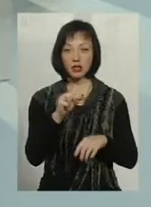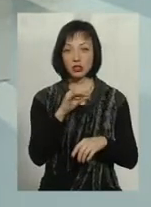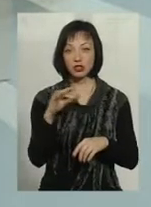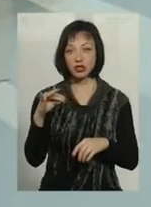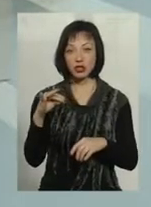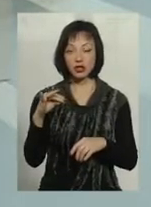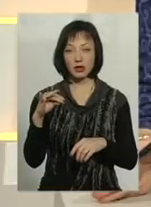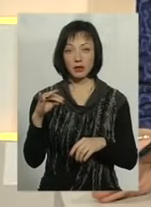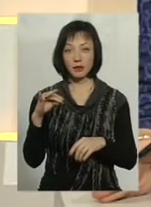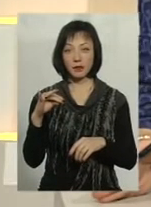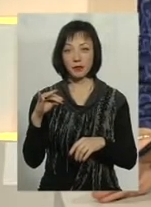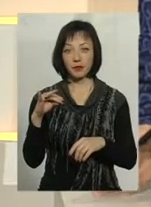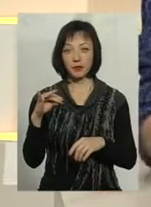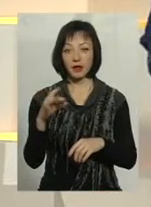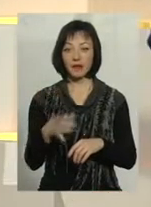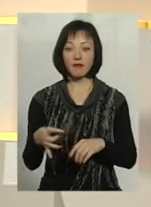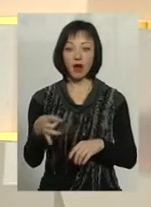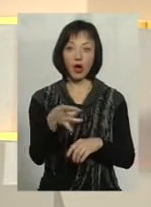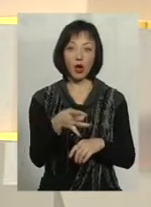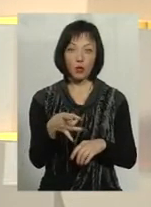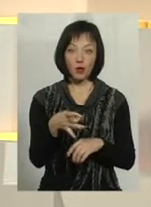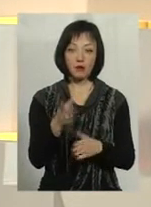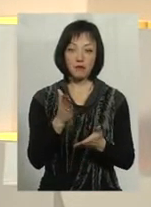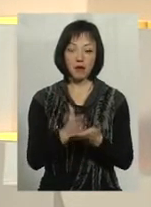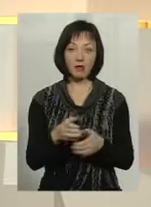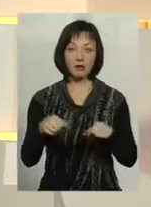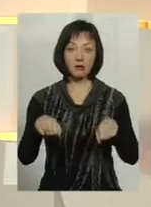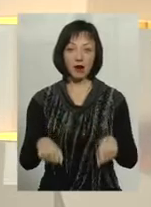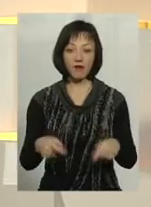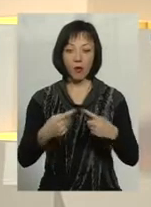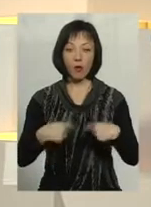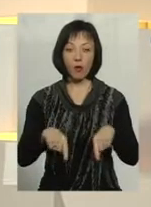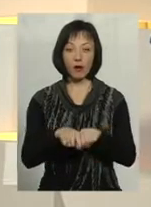Юрій Віталійович абсолютно правий, що на сьогоднішній